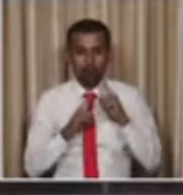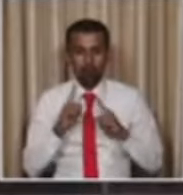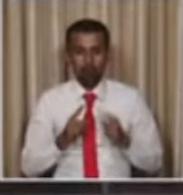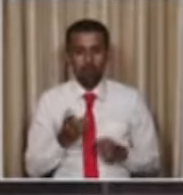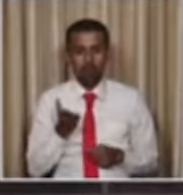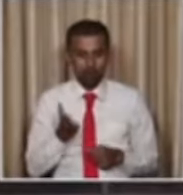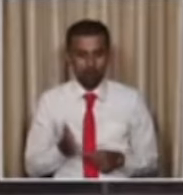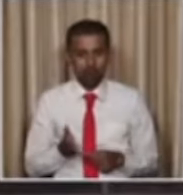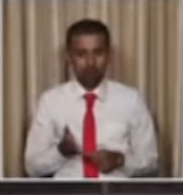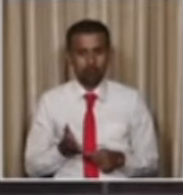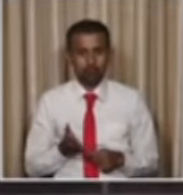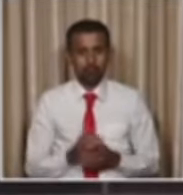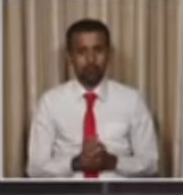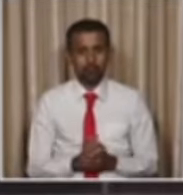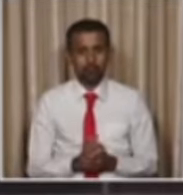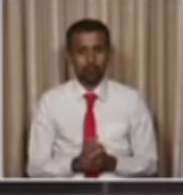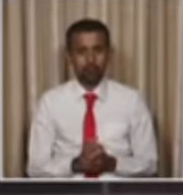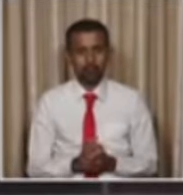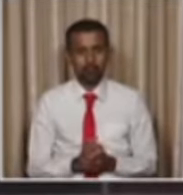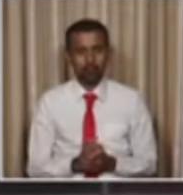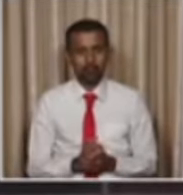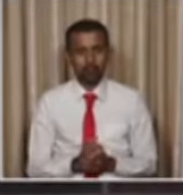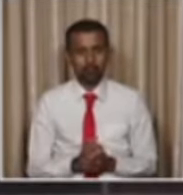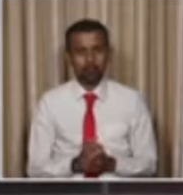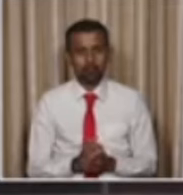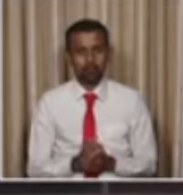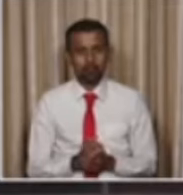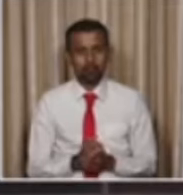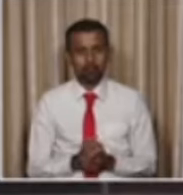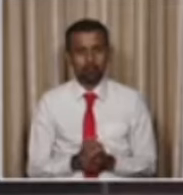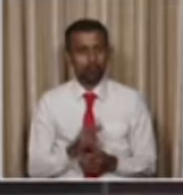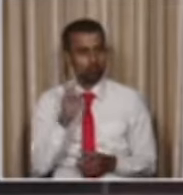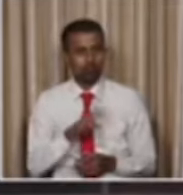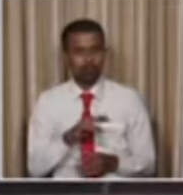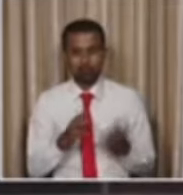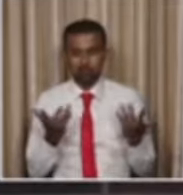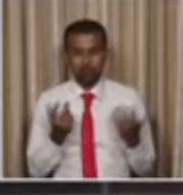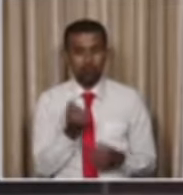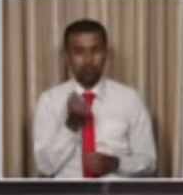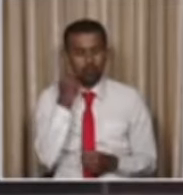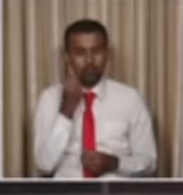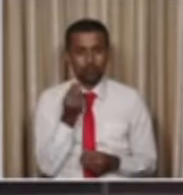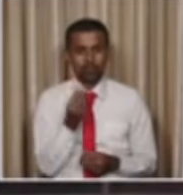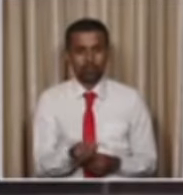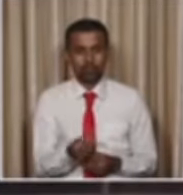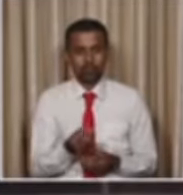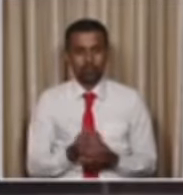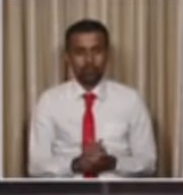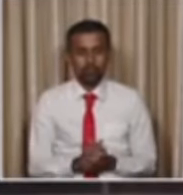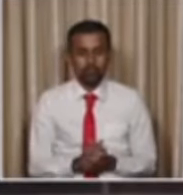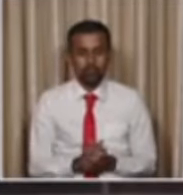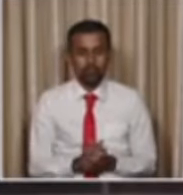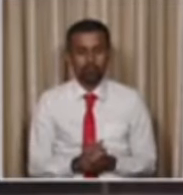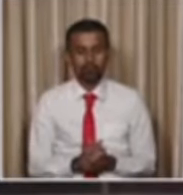කරන්නේ මේ විශ්වාස භංගයේ පිළිබඳ යෝජනාවේදී කතානායකතුමාට